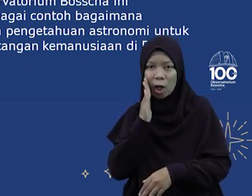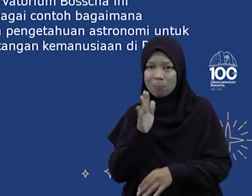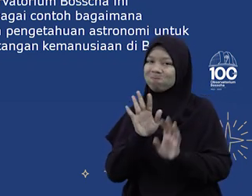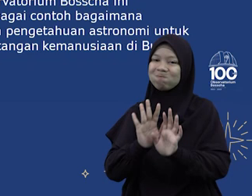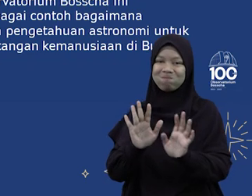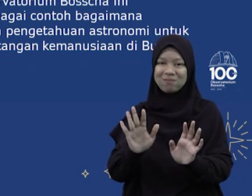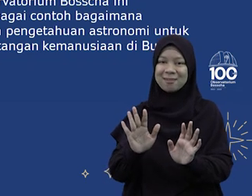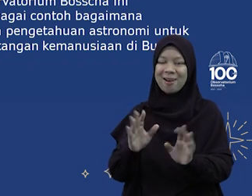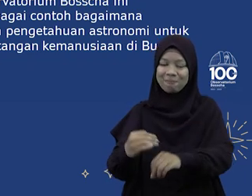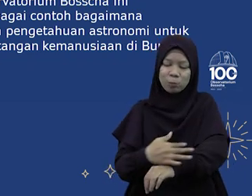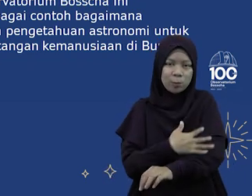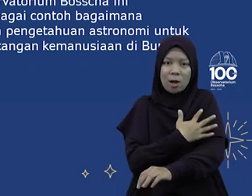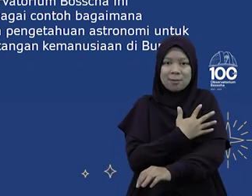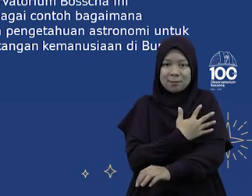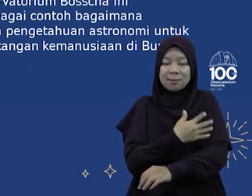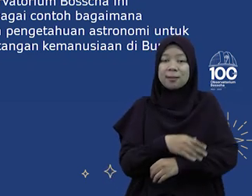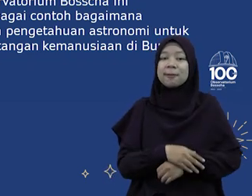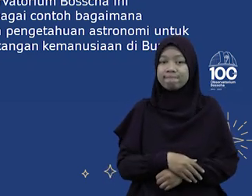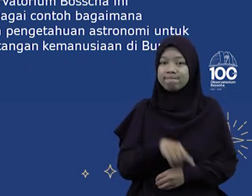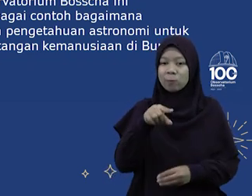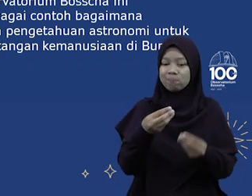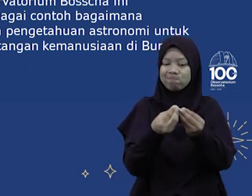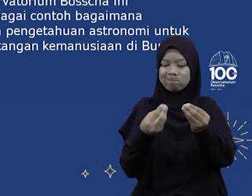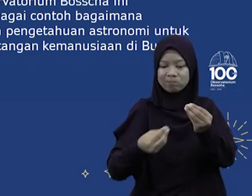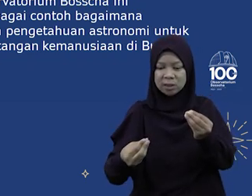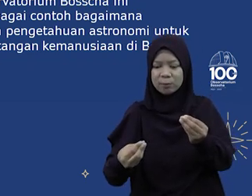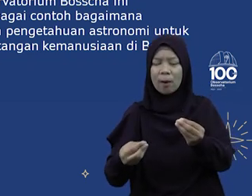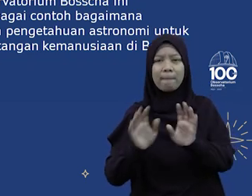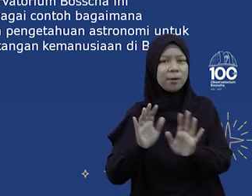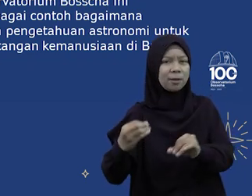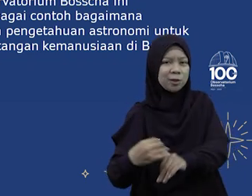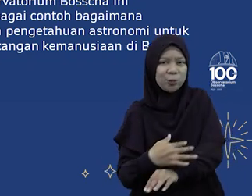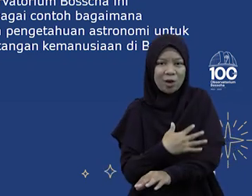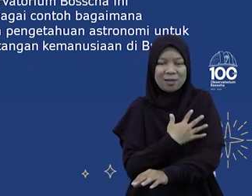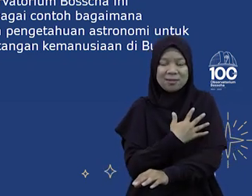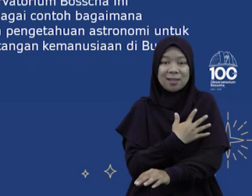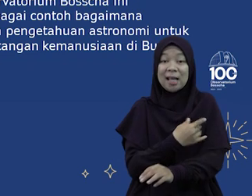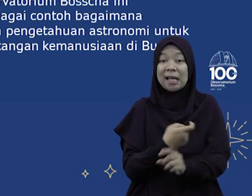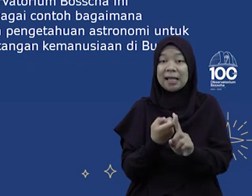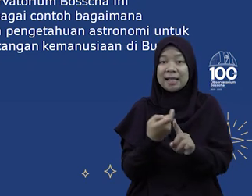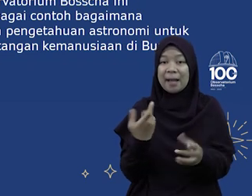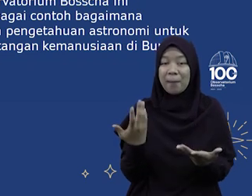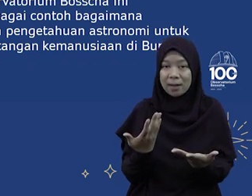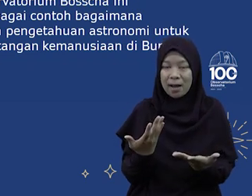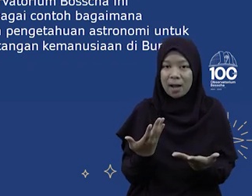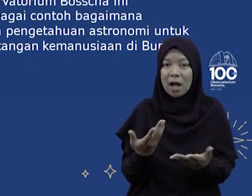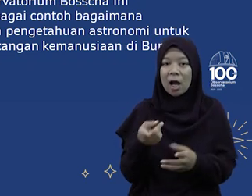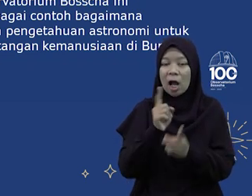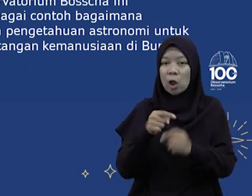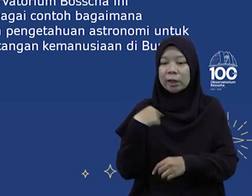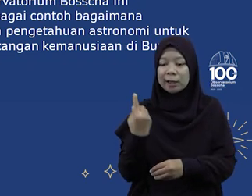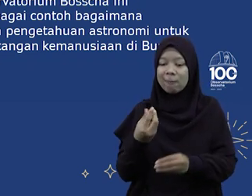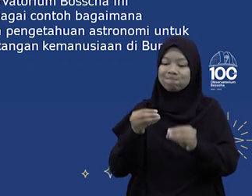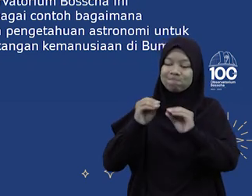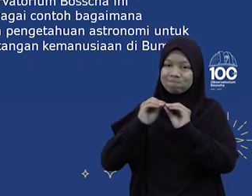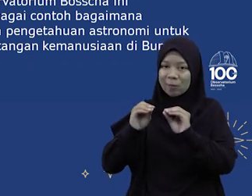anak-anak kita ya penerus bangsa kita ini sangat terinspirasi dengan ketika kita kenalkan dengan